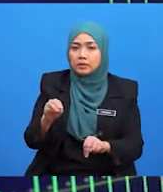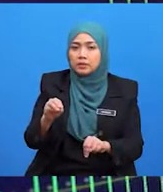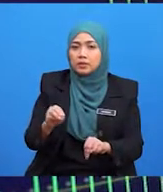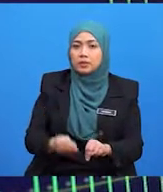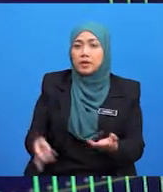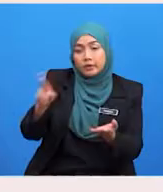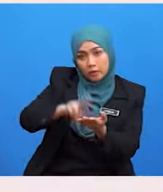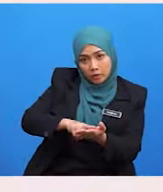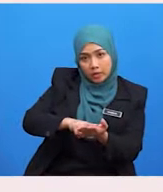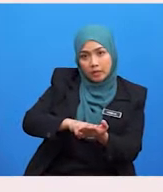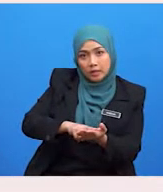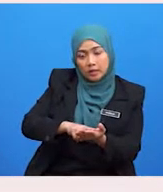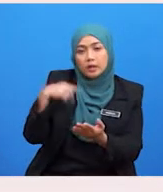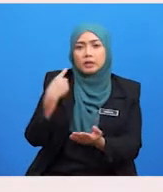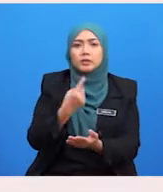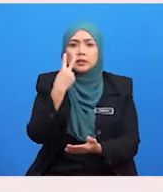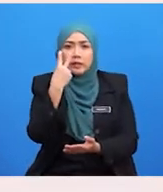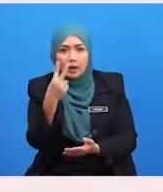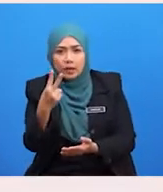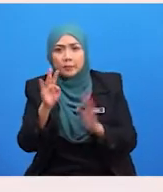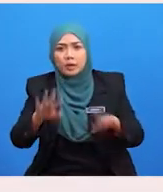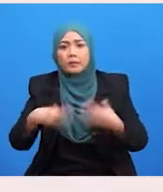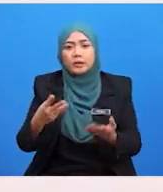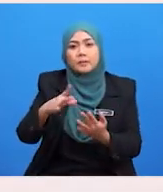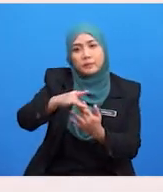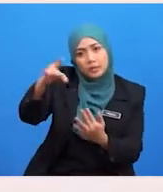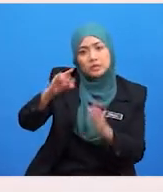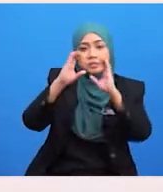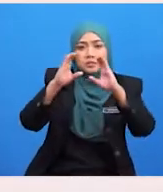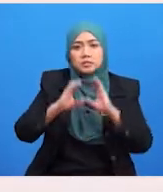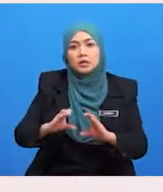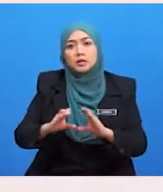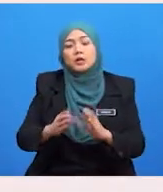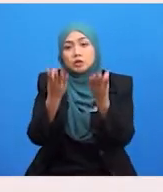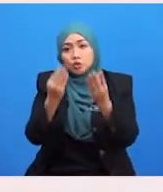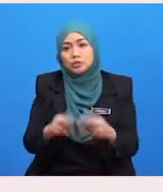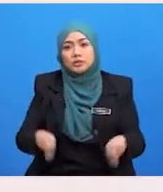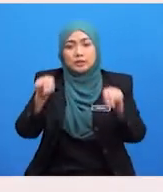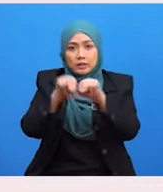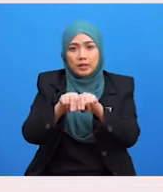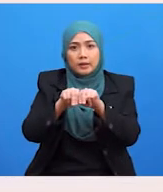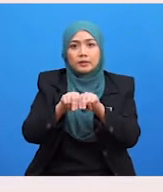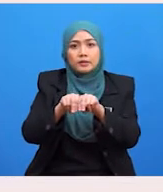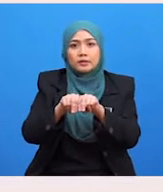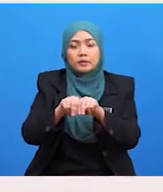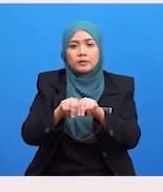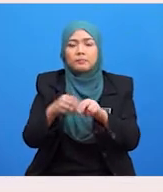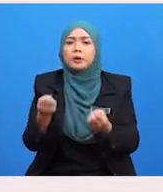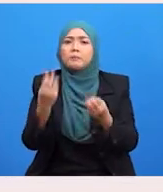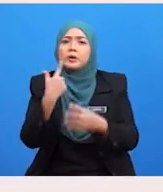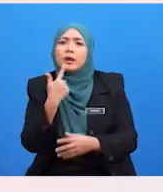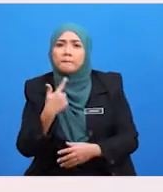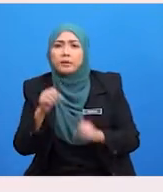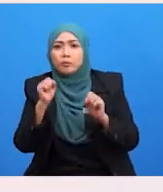sekarang kita lihat pula faktor-faktor pemilihan kaedah susut nilai, iaitu jangka masa penggunaan aset tersebut,